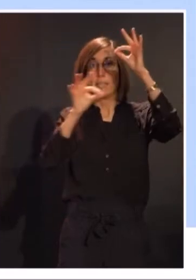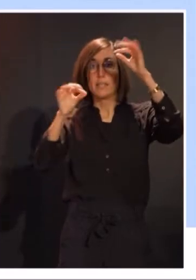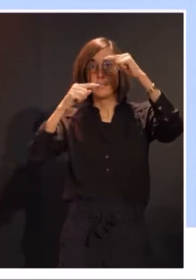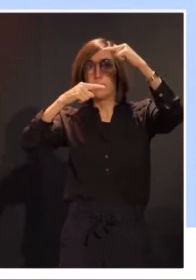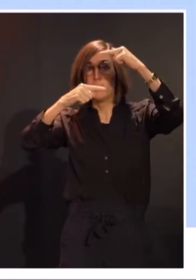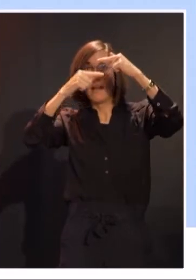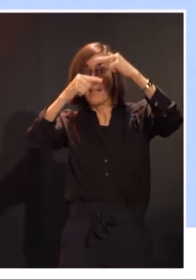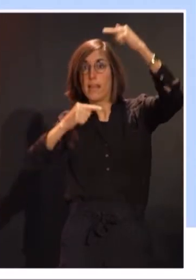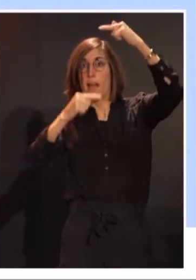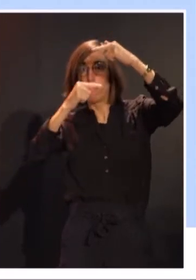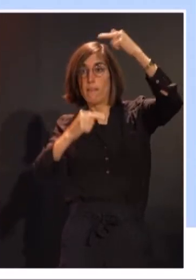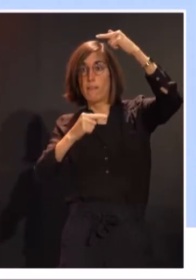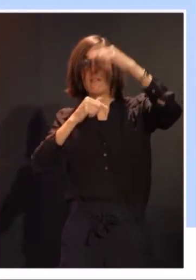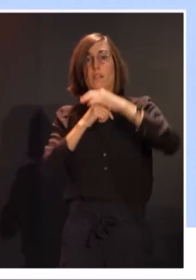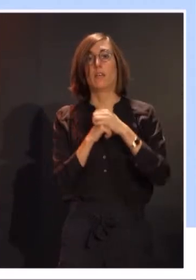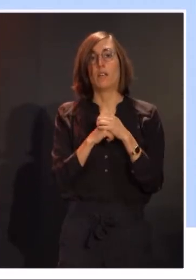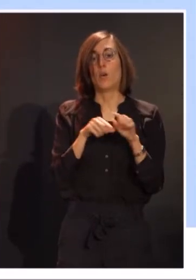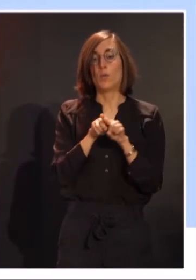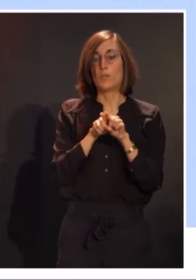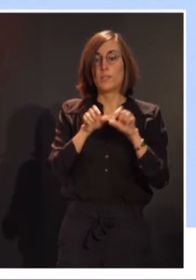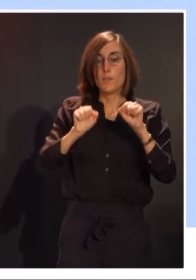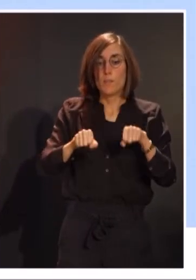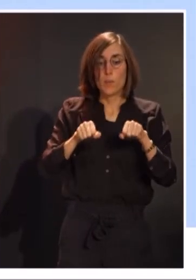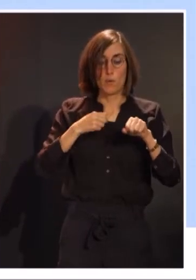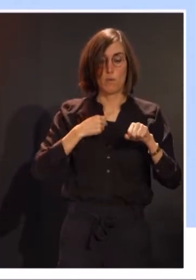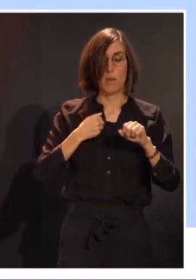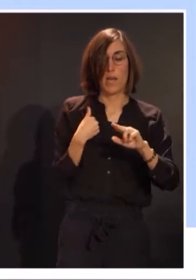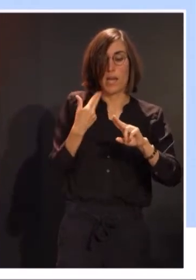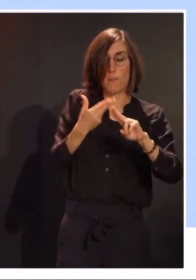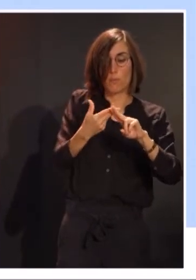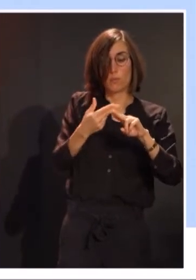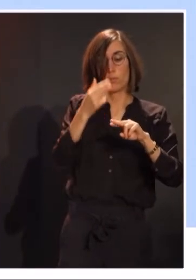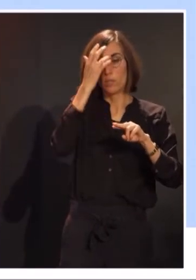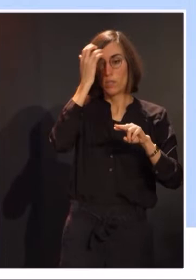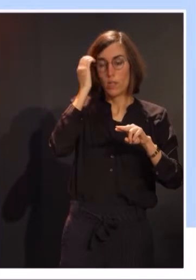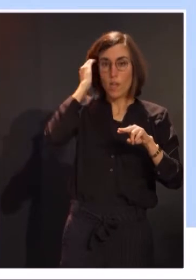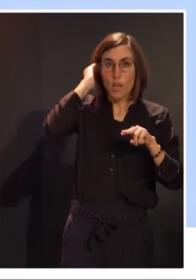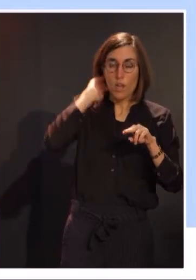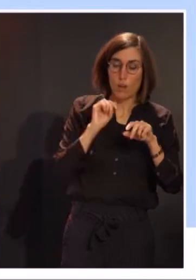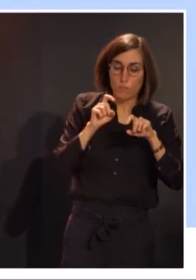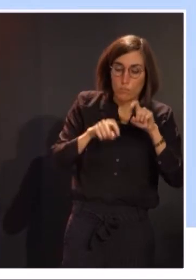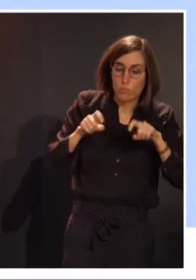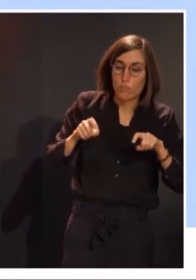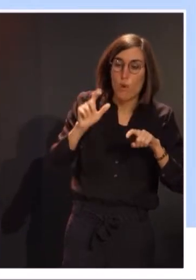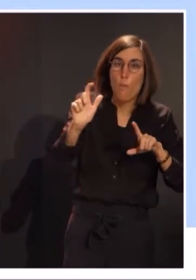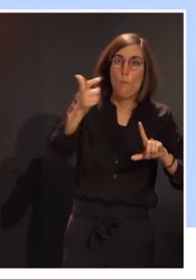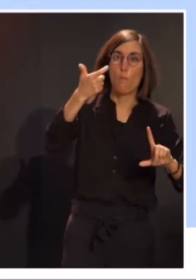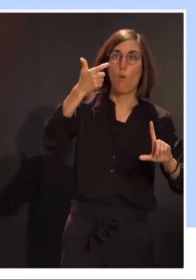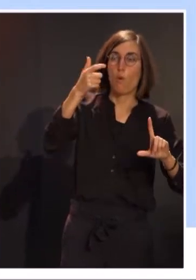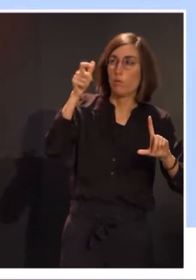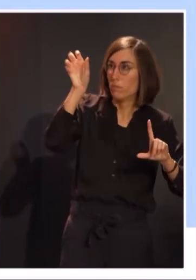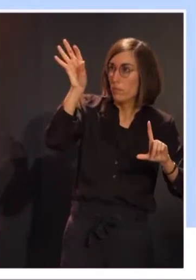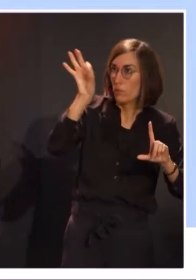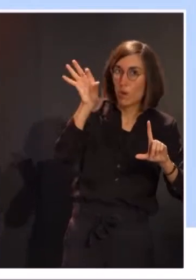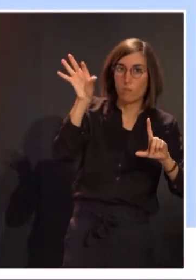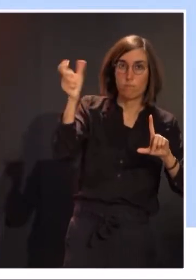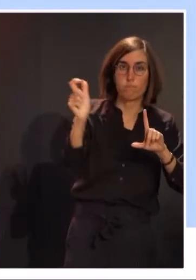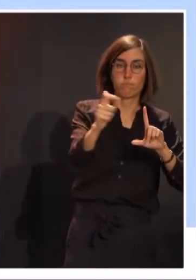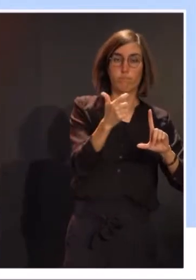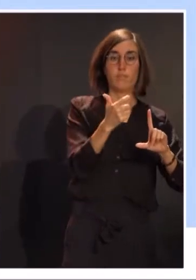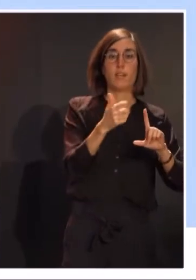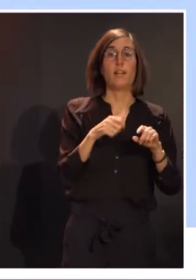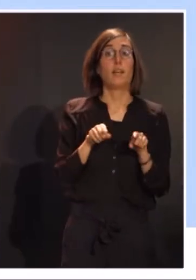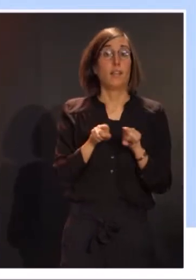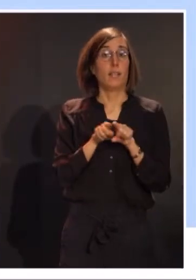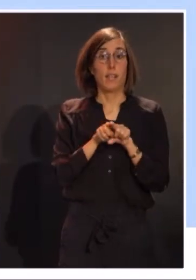le prédicteur de mots et pouvoir ensuite corriger. Et il pourra aussi développer ses idées à l'écrit lorsque cela est